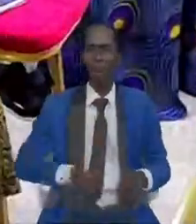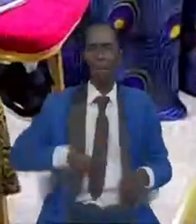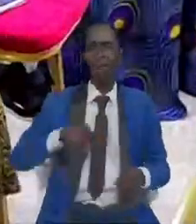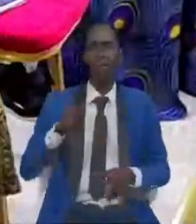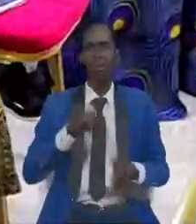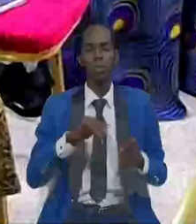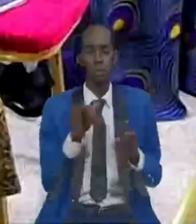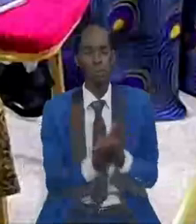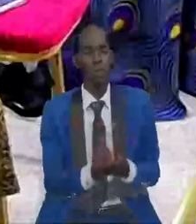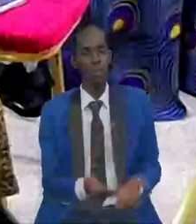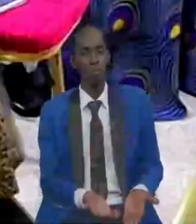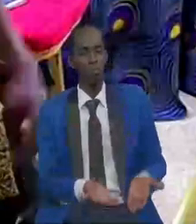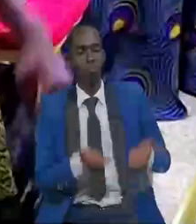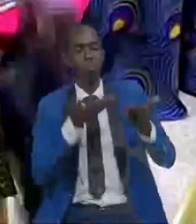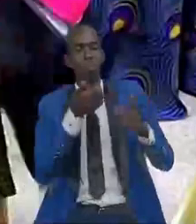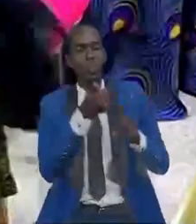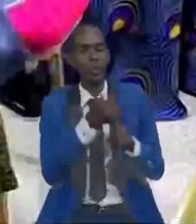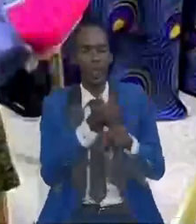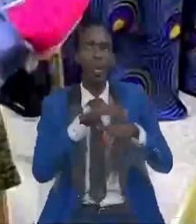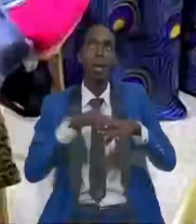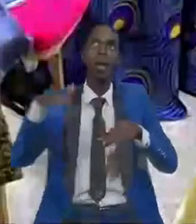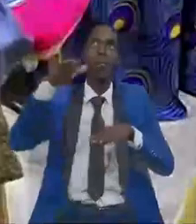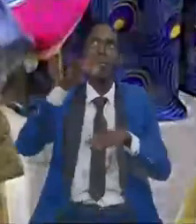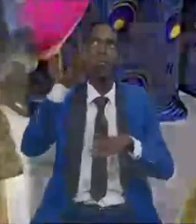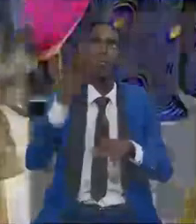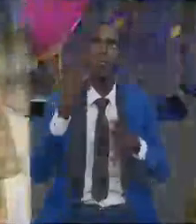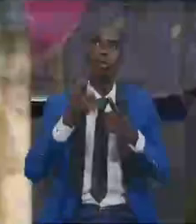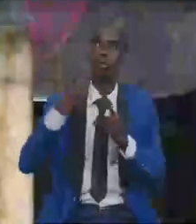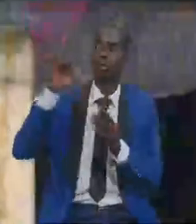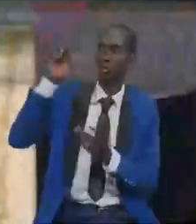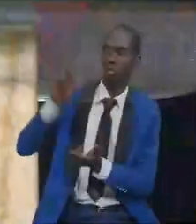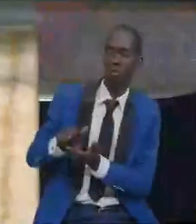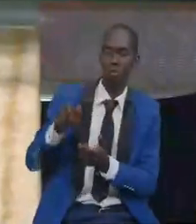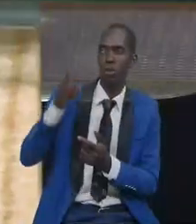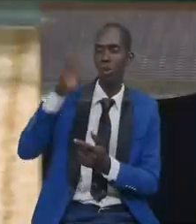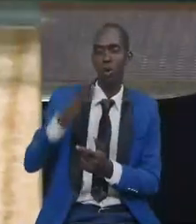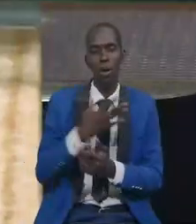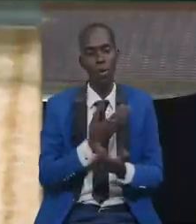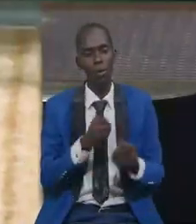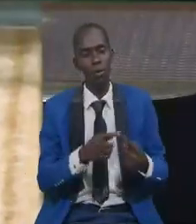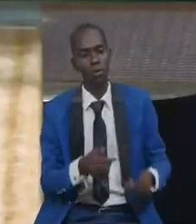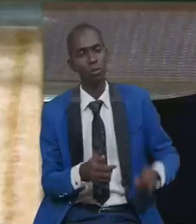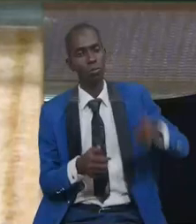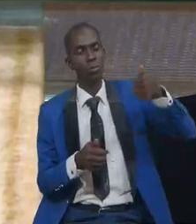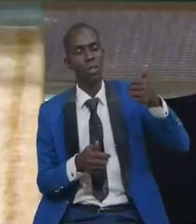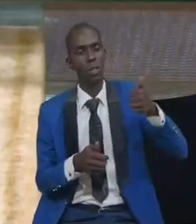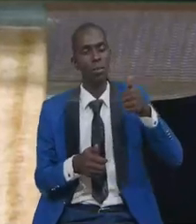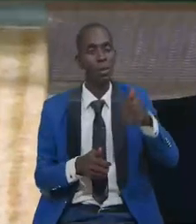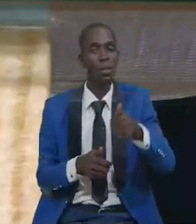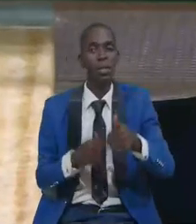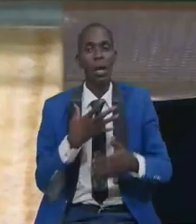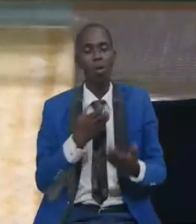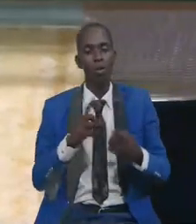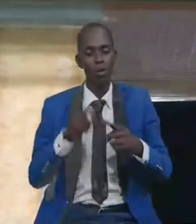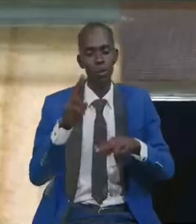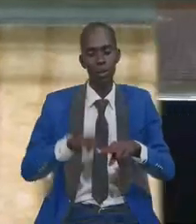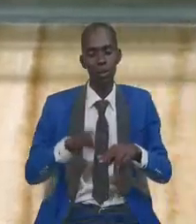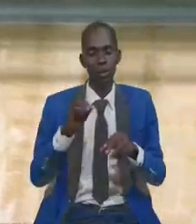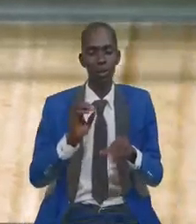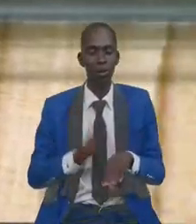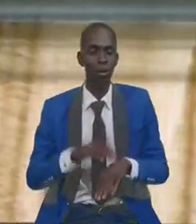qui méprisent Dieu et qui annulent ce que Dieu dit pour s'asseoir sur la place de Dieu